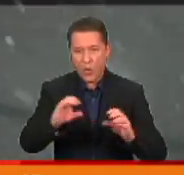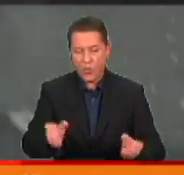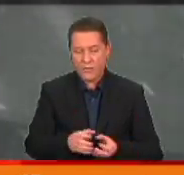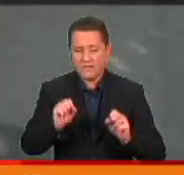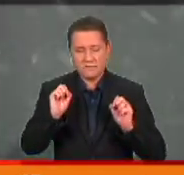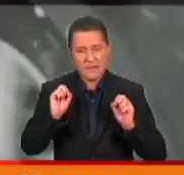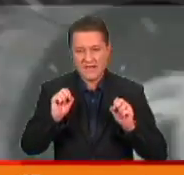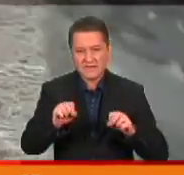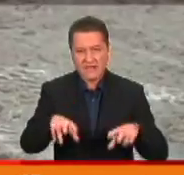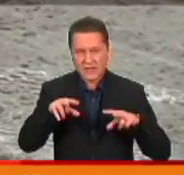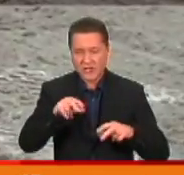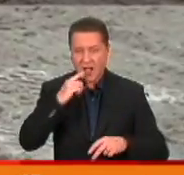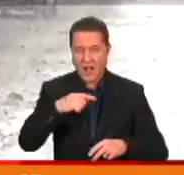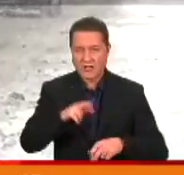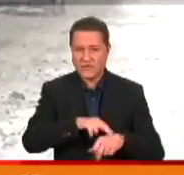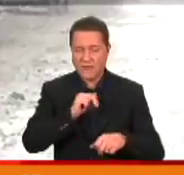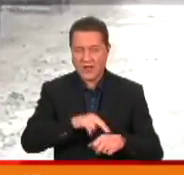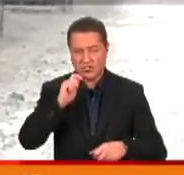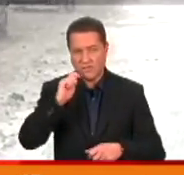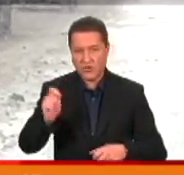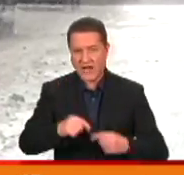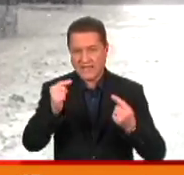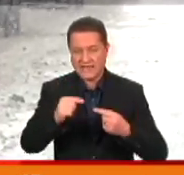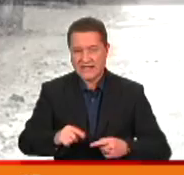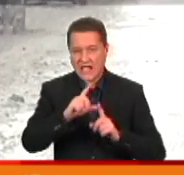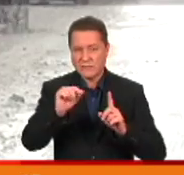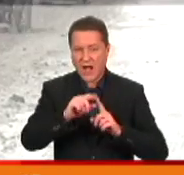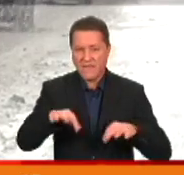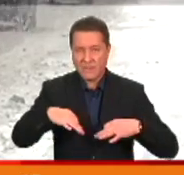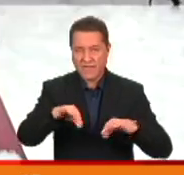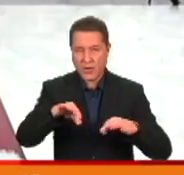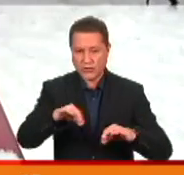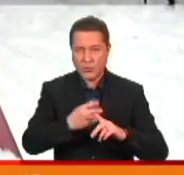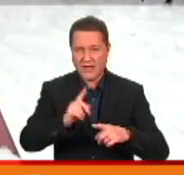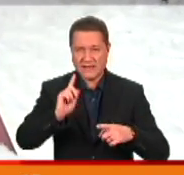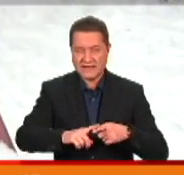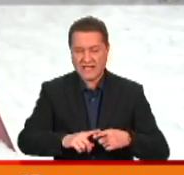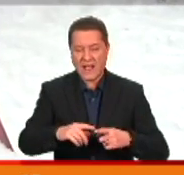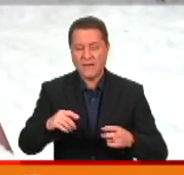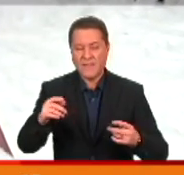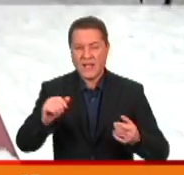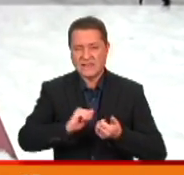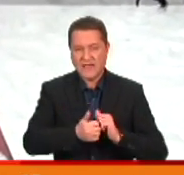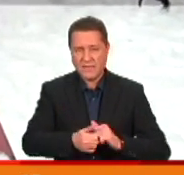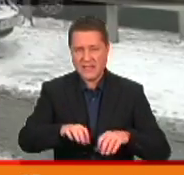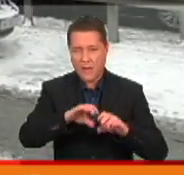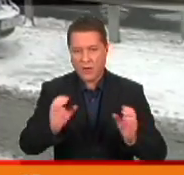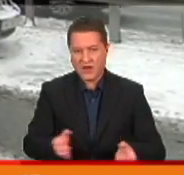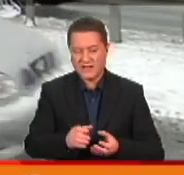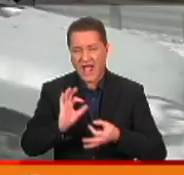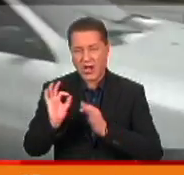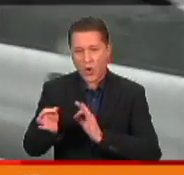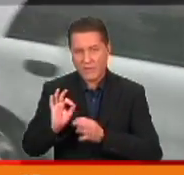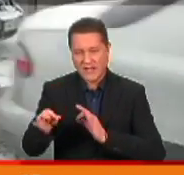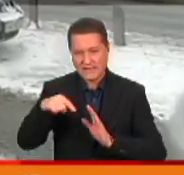небезпечним, кажуть у поліції в Україні. Однак, згідно з правилами дорожнього руху, сезонна заміна покришок має лише рекомендаційний